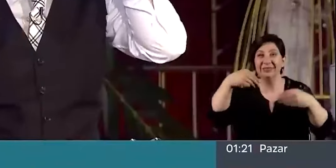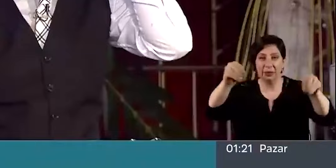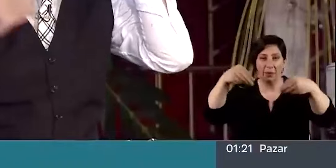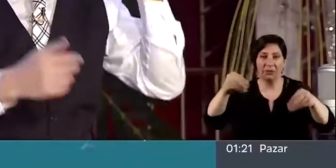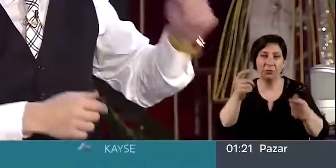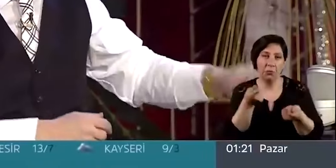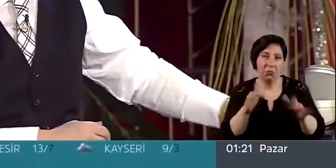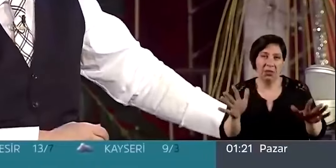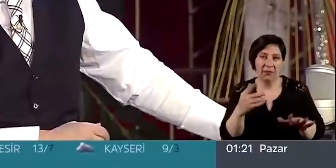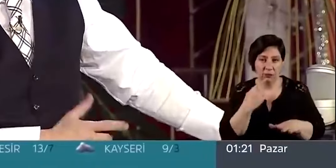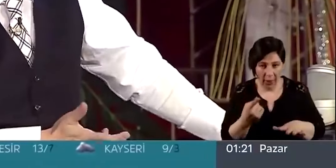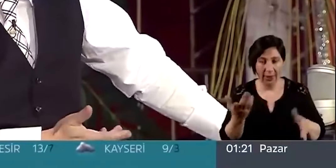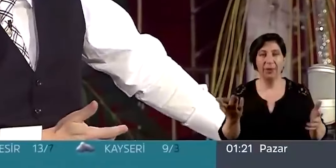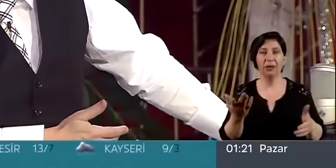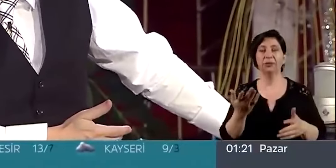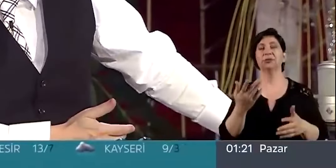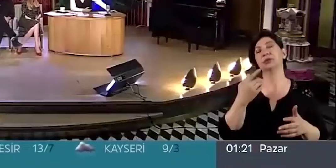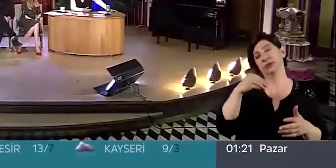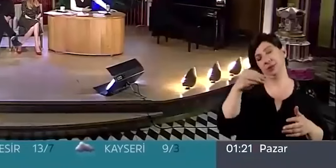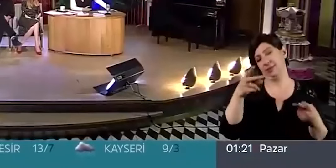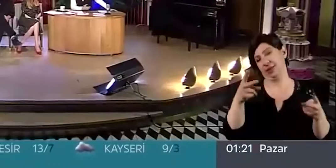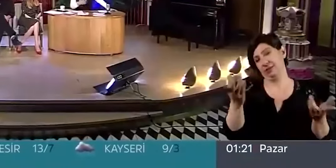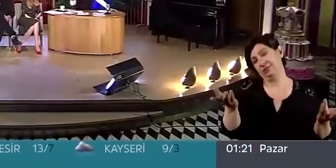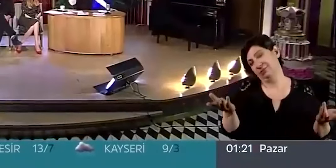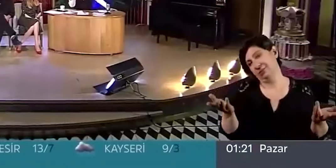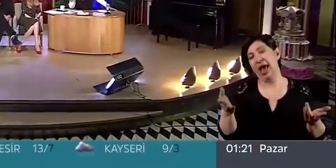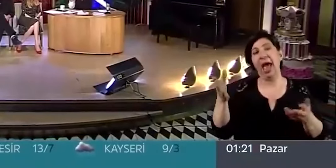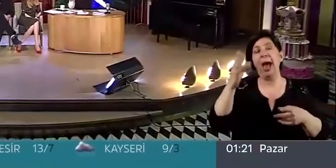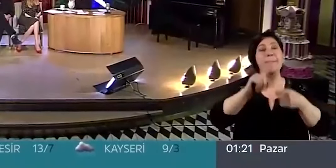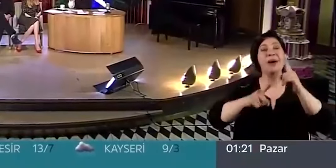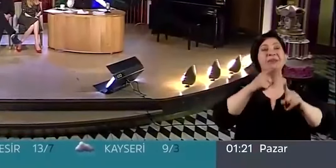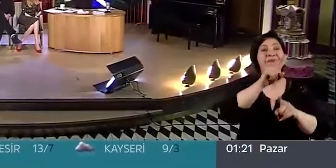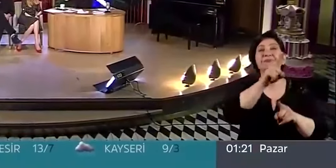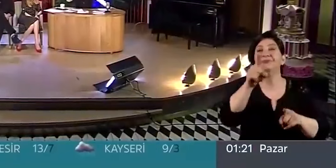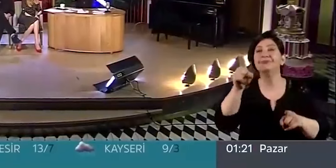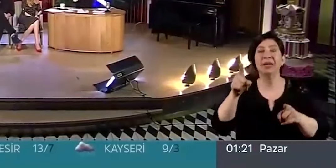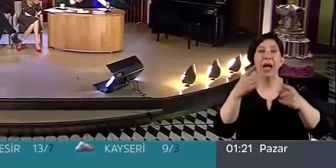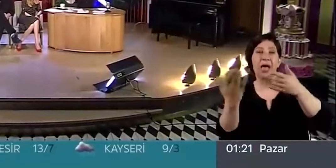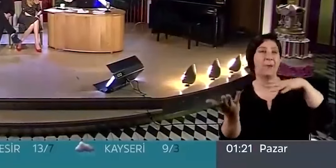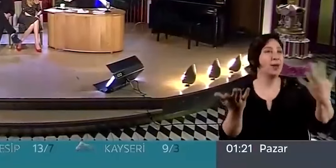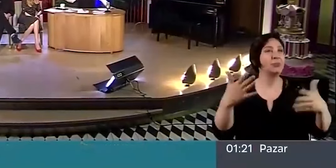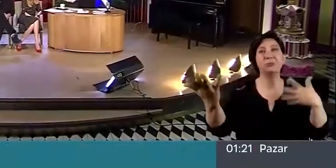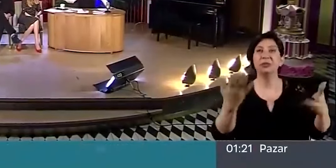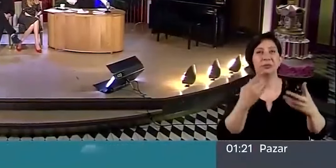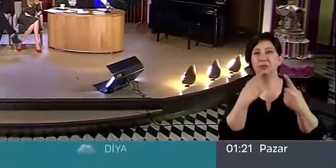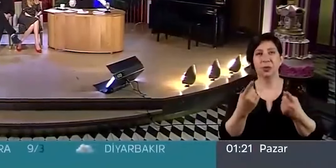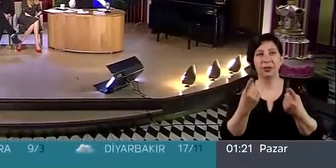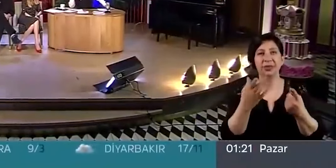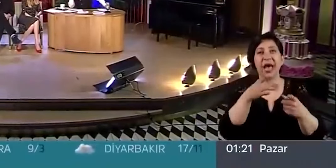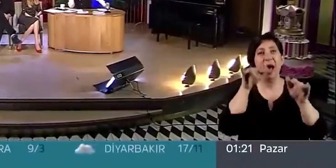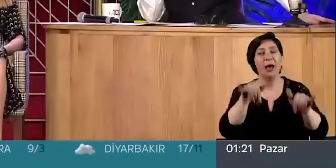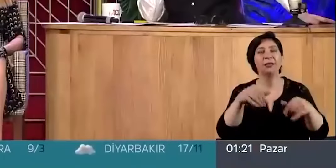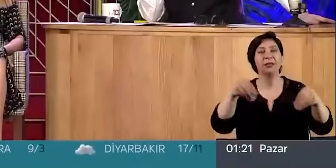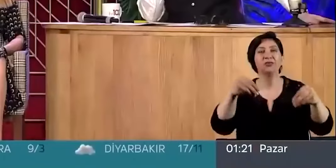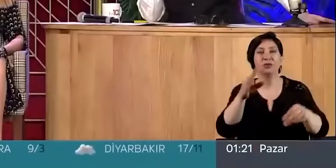ki? Bedavadan söylenir mi? Satılabilir. Yani her partiyi ayrı ayrı satar. Hani ona ayrı buna ayrı değil. Sen zaten aynı şeyi